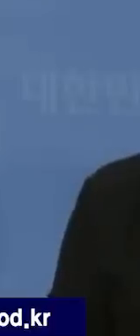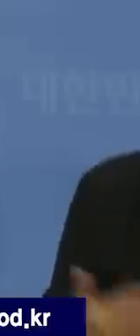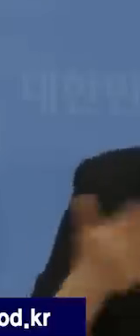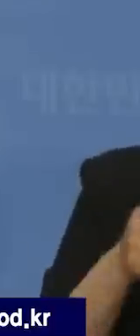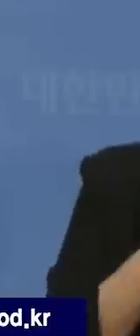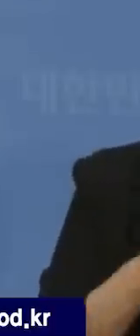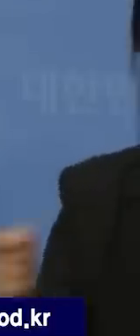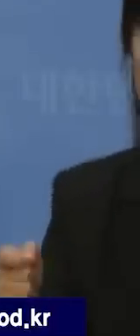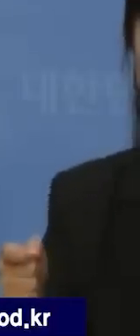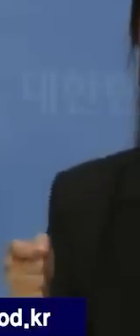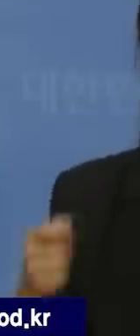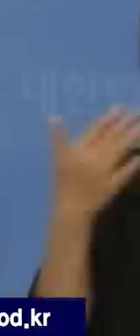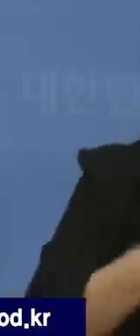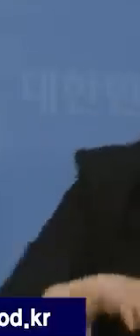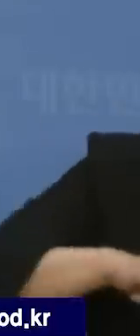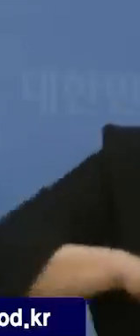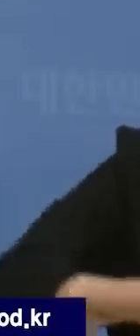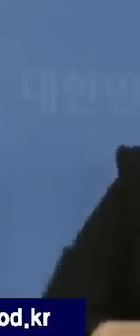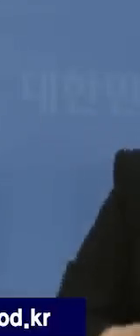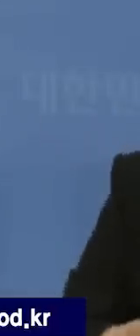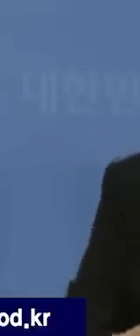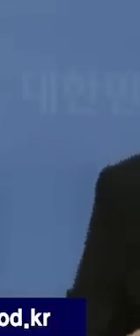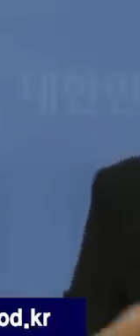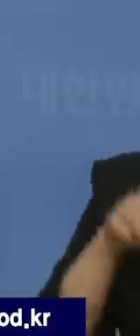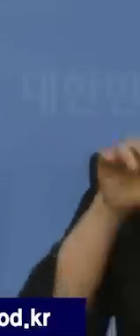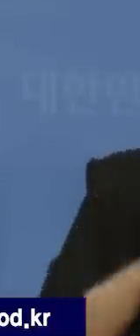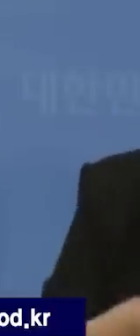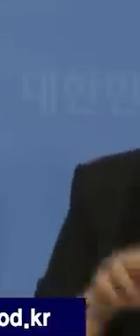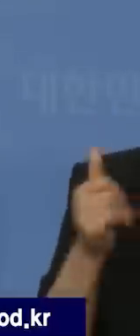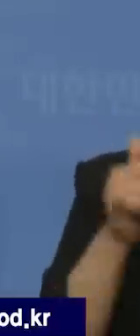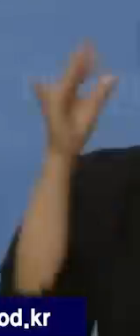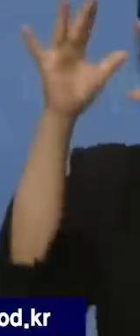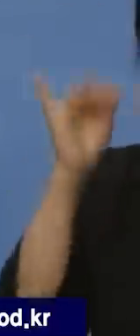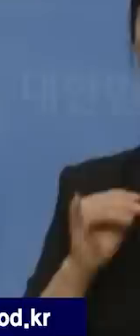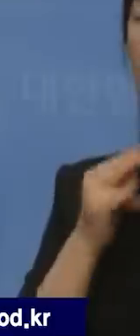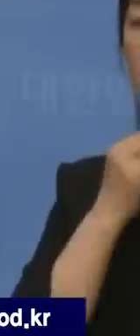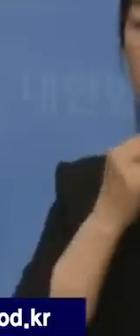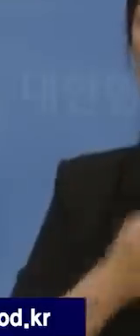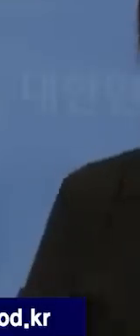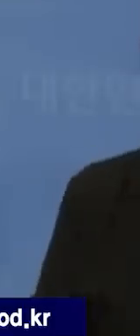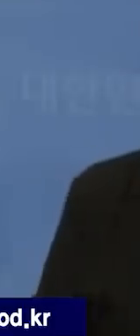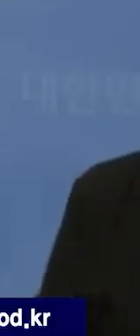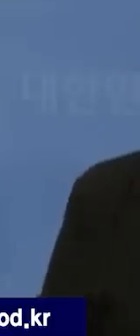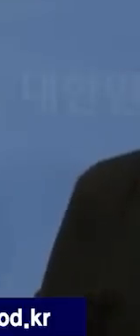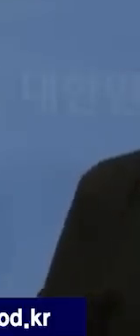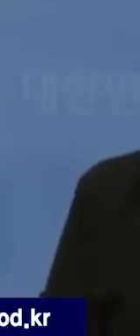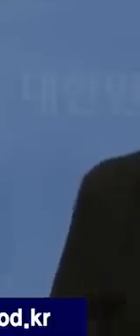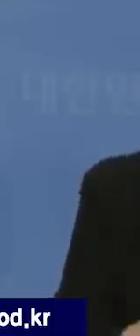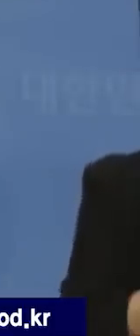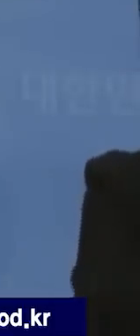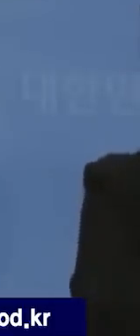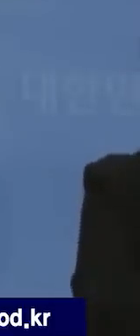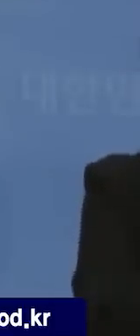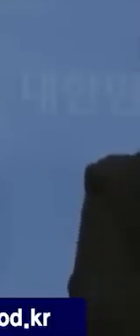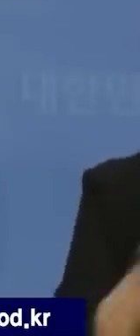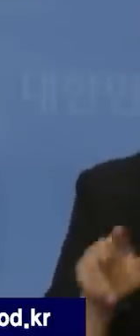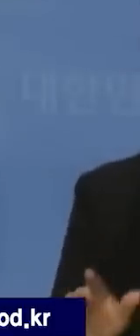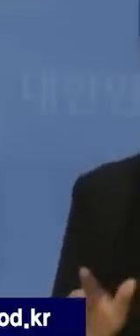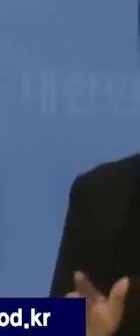초장시간 노동에 국민은 결코 동의하지 않습니다. 윤석열 대통령님,